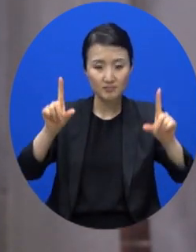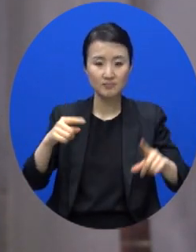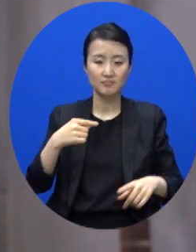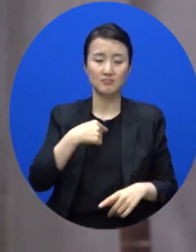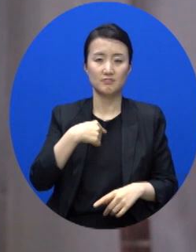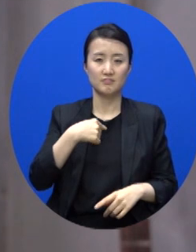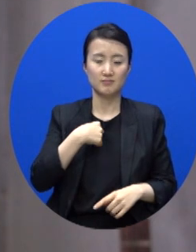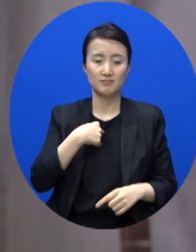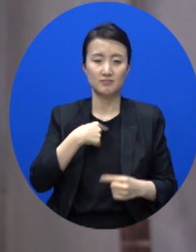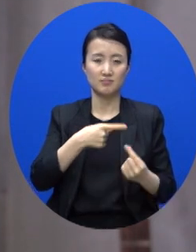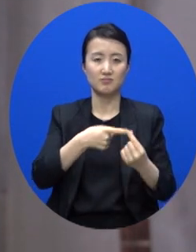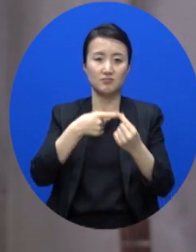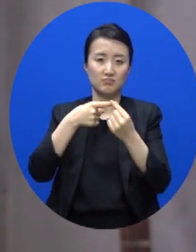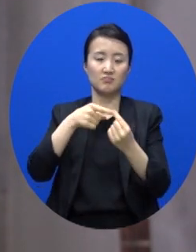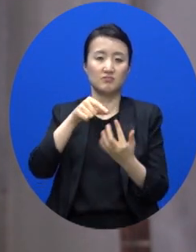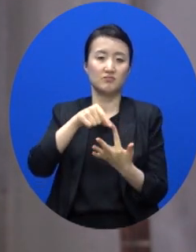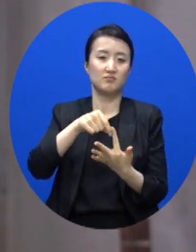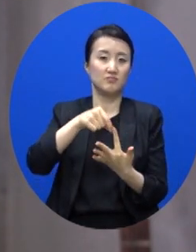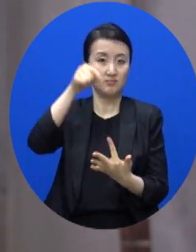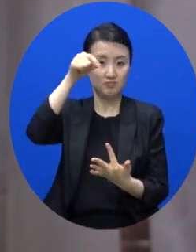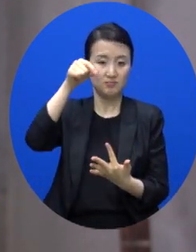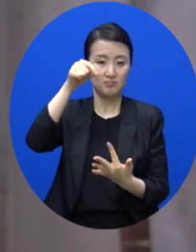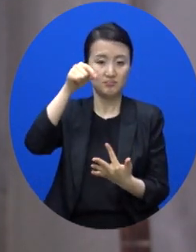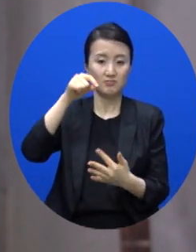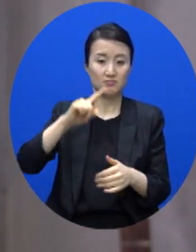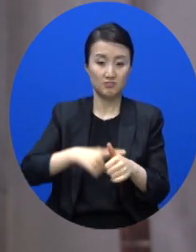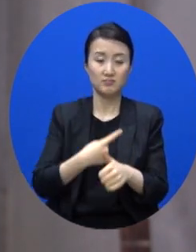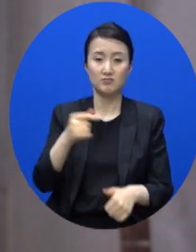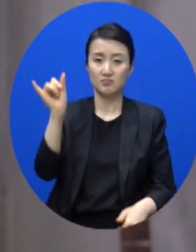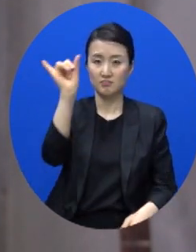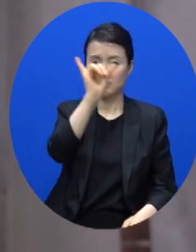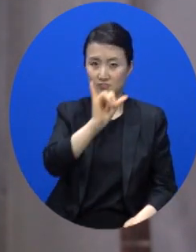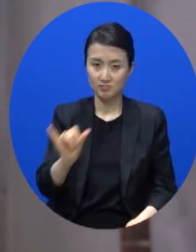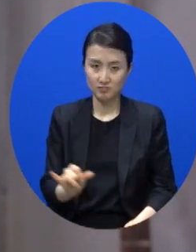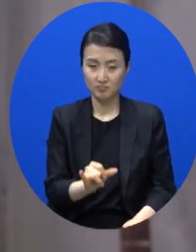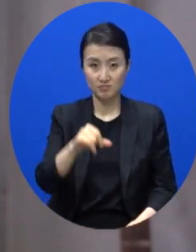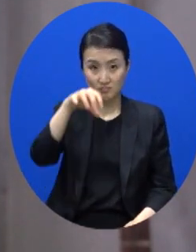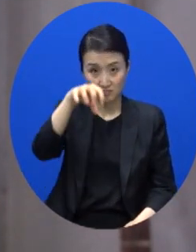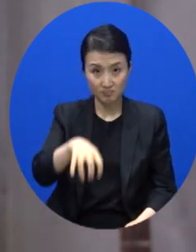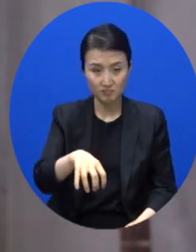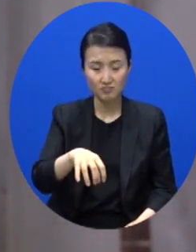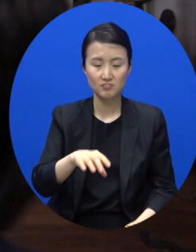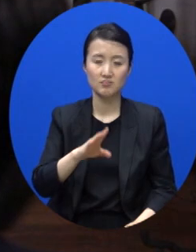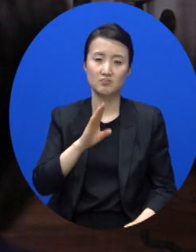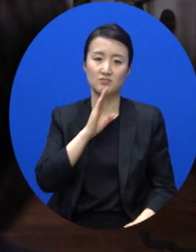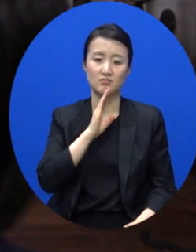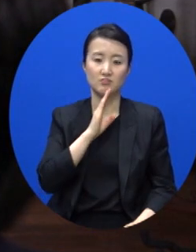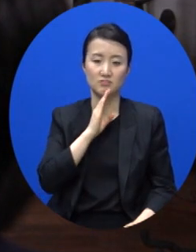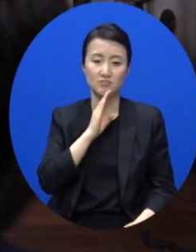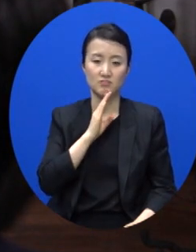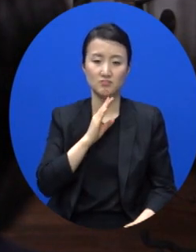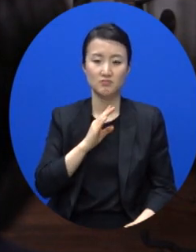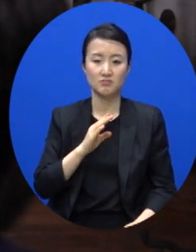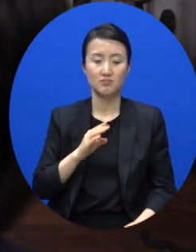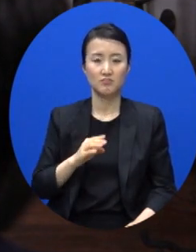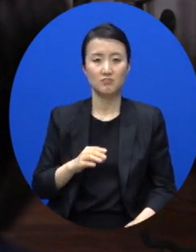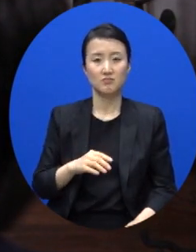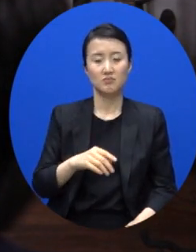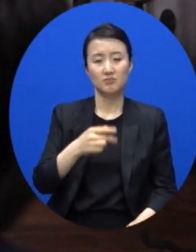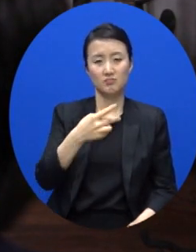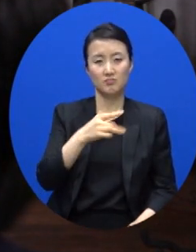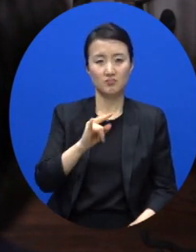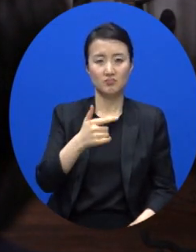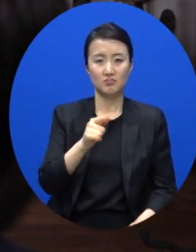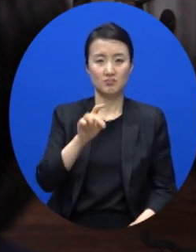선정이 돼서 제가 전국에 유일하게 주간악기 제작